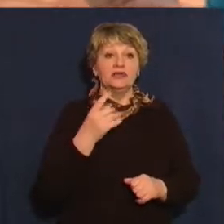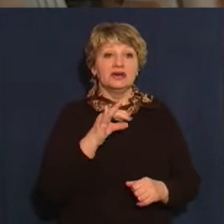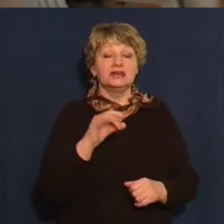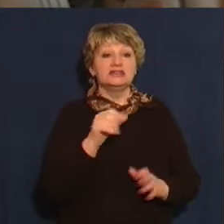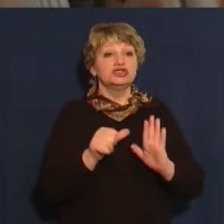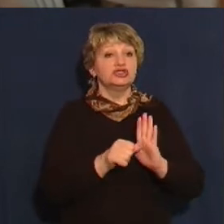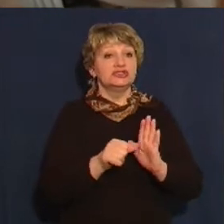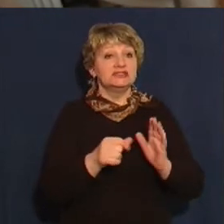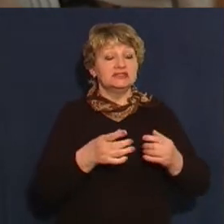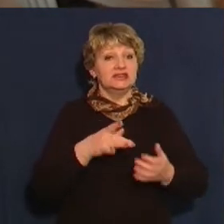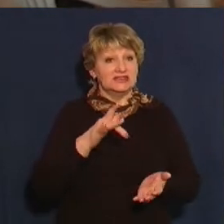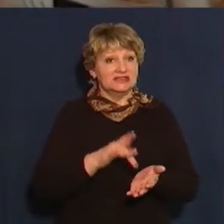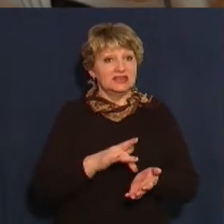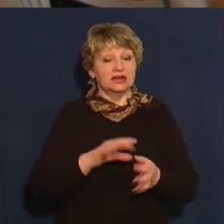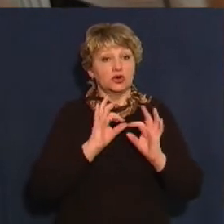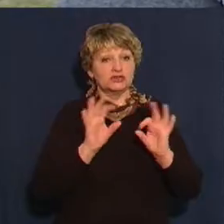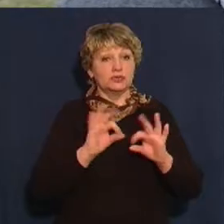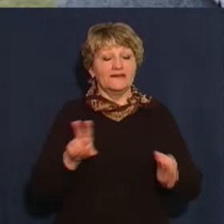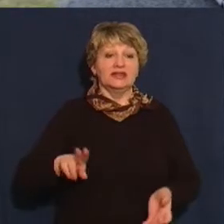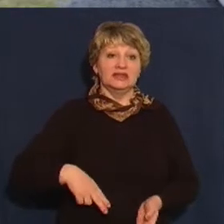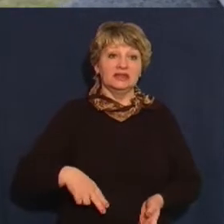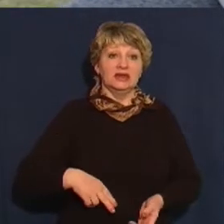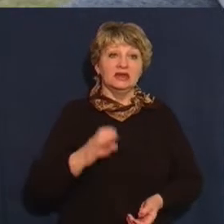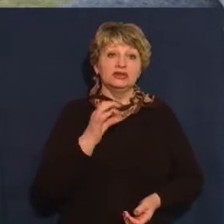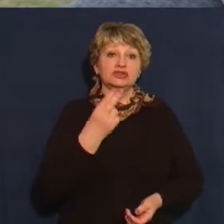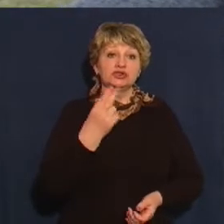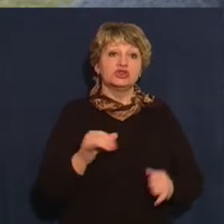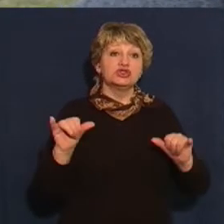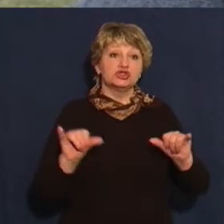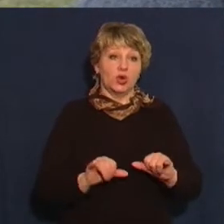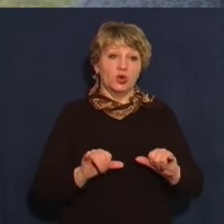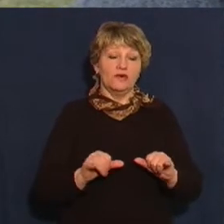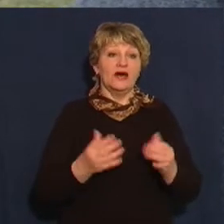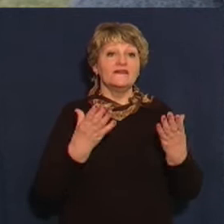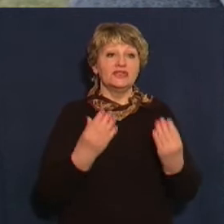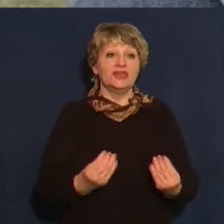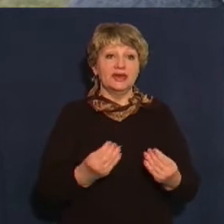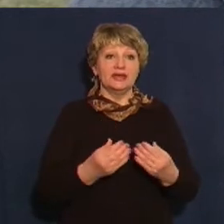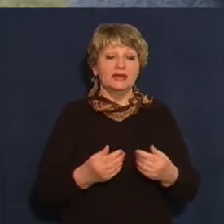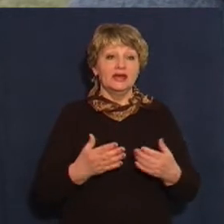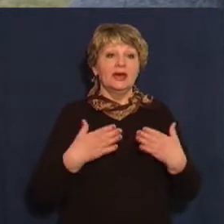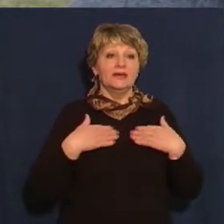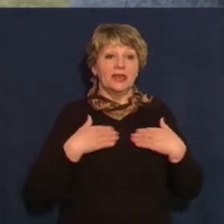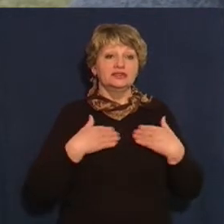центру, розповідає директор Людмила Неліна. Соціальна столова в день, передбачено